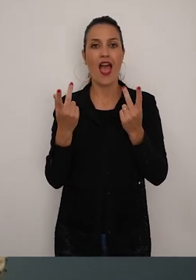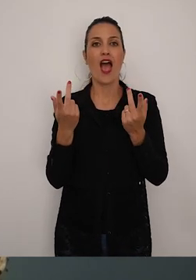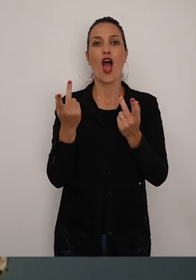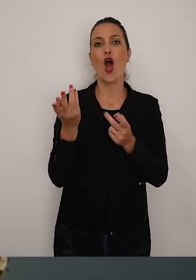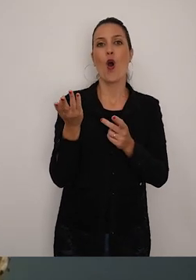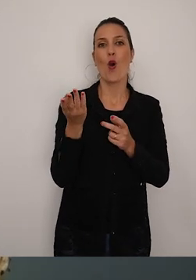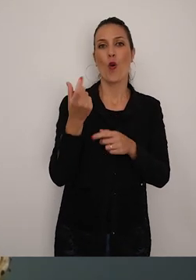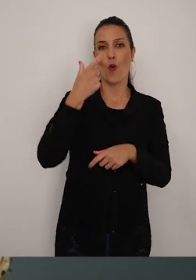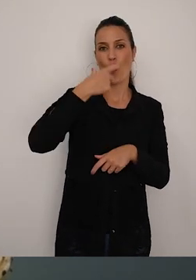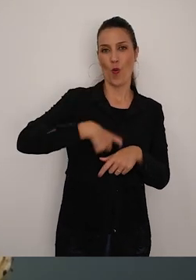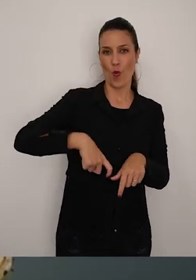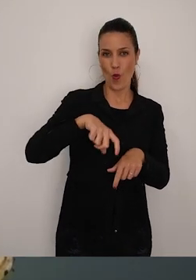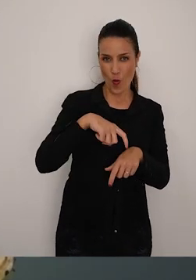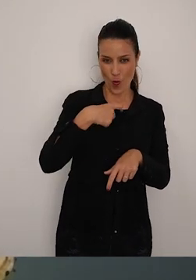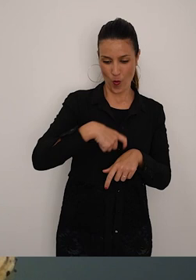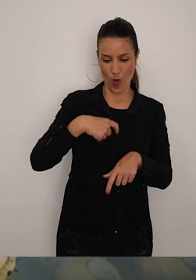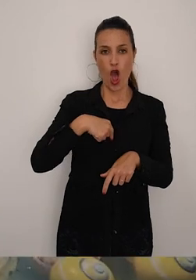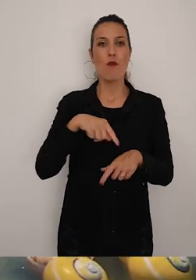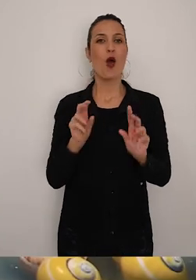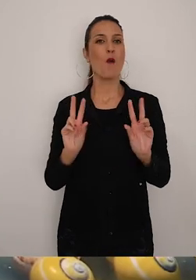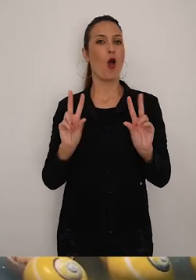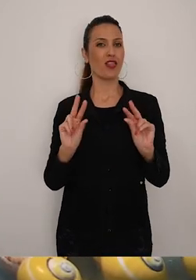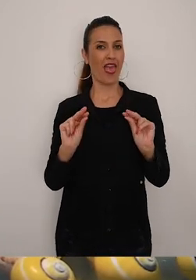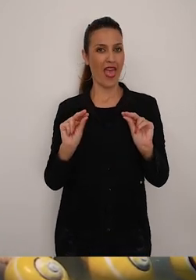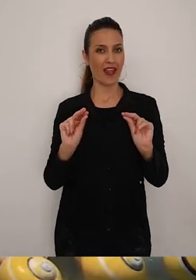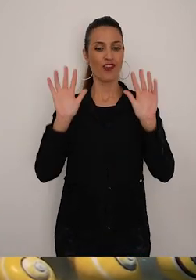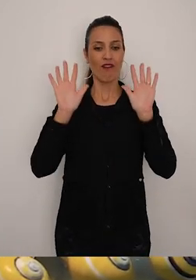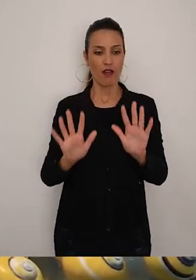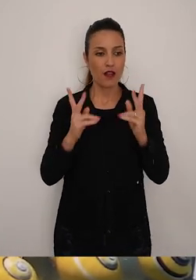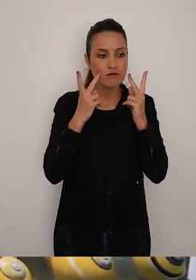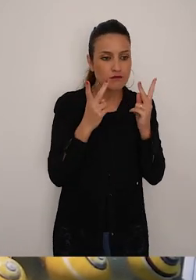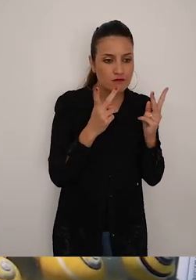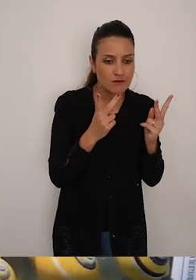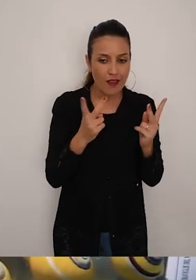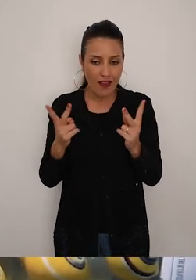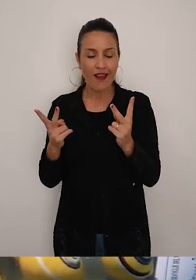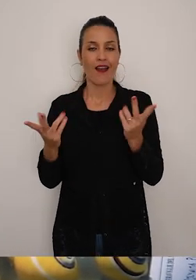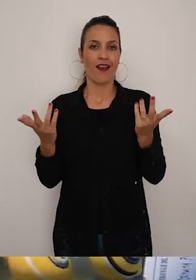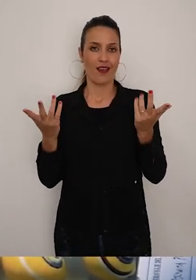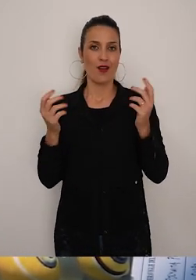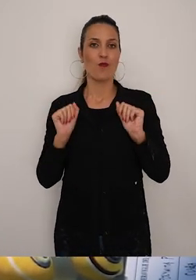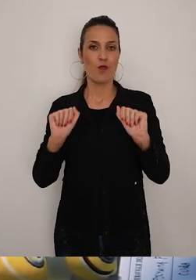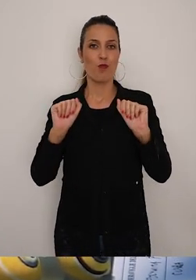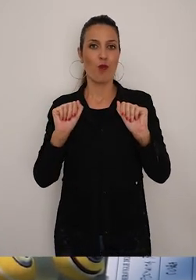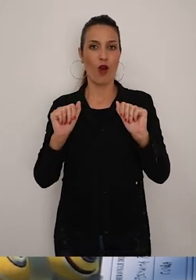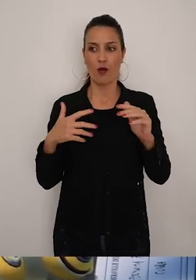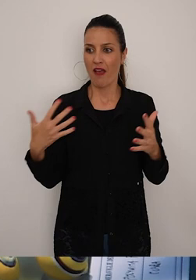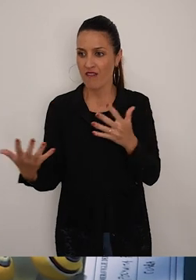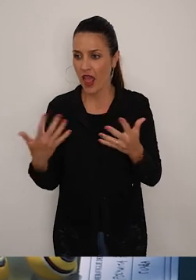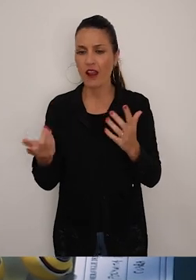dell'uomo moderno, immerso nel turbine frenetico della quotidiana e misera esistenza.